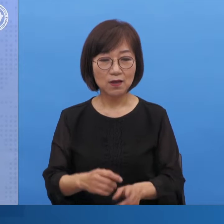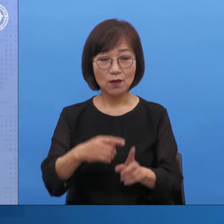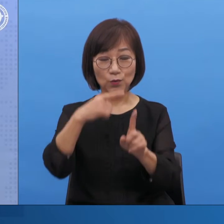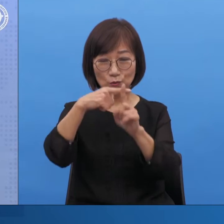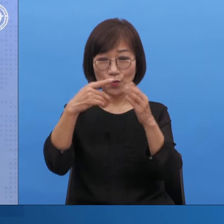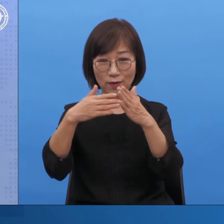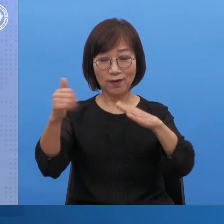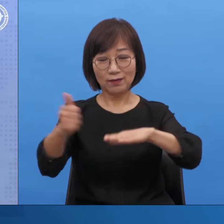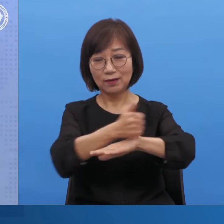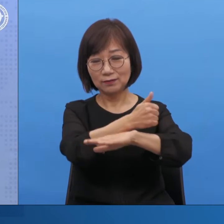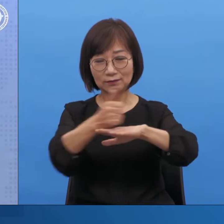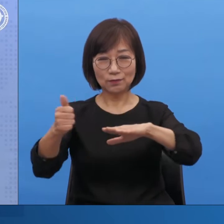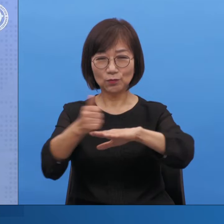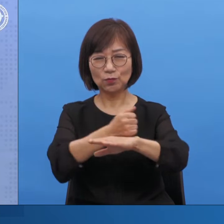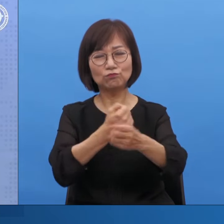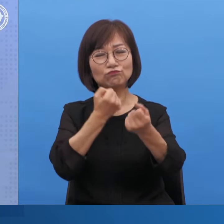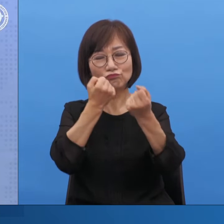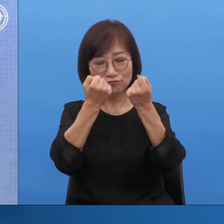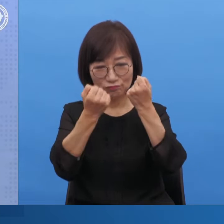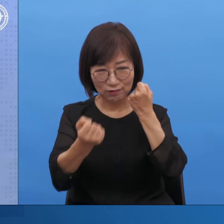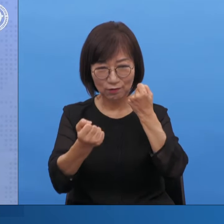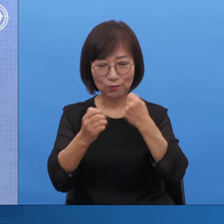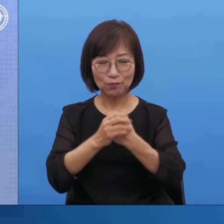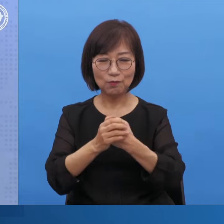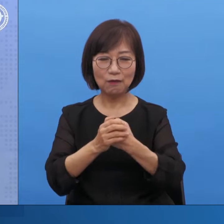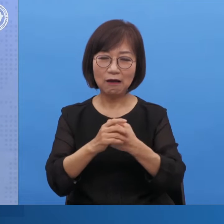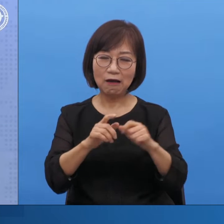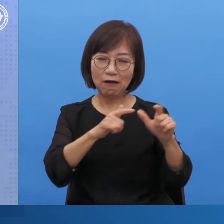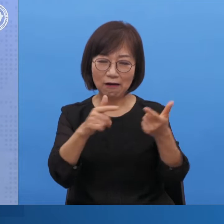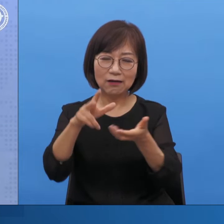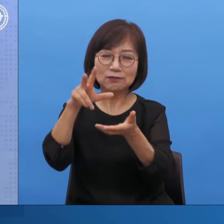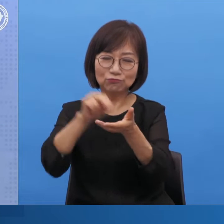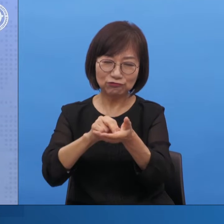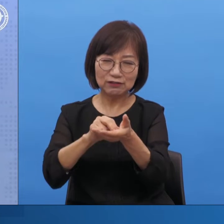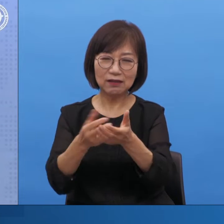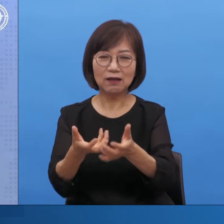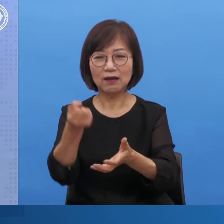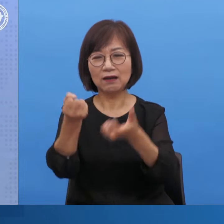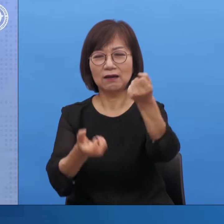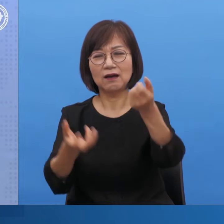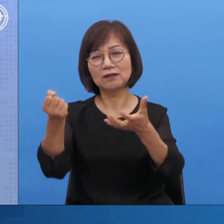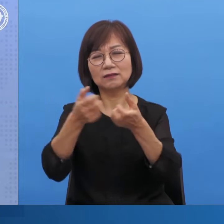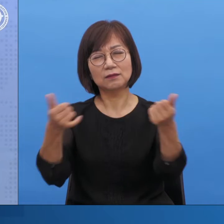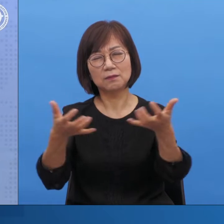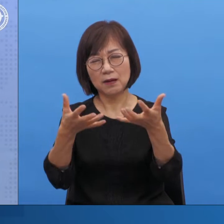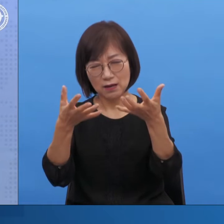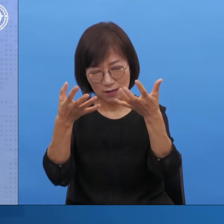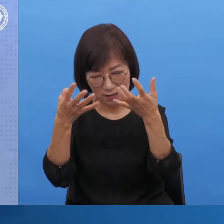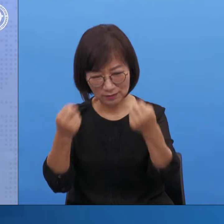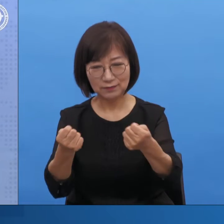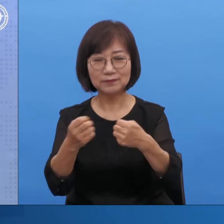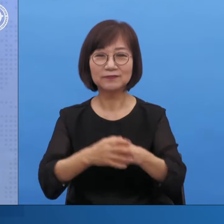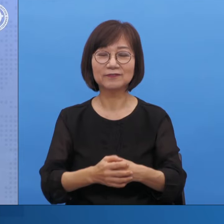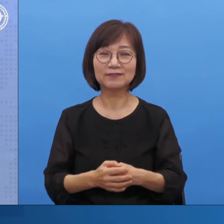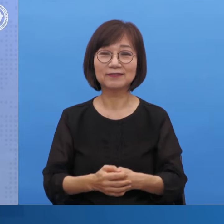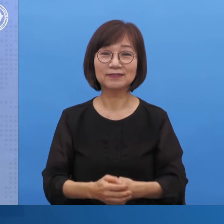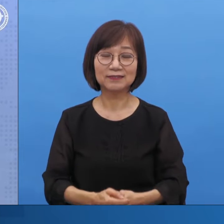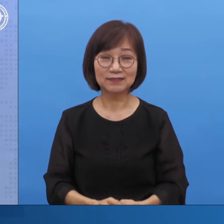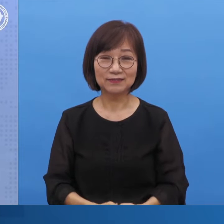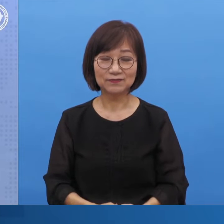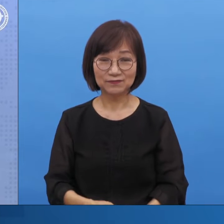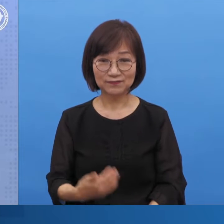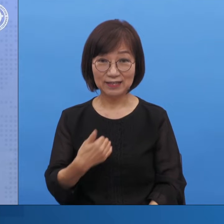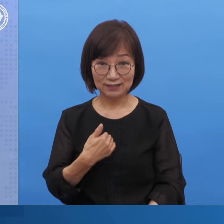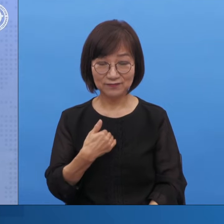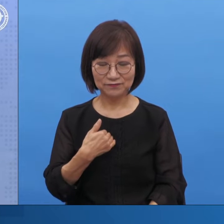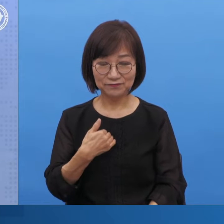fall because you believe in idols, that you have no choice. But if you are a church goer, then this must happen. 저는 어릴 때부터 잘하는 건 없습니다.